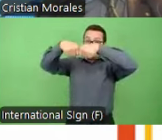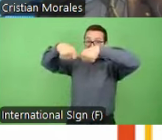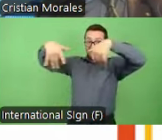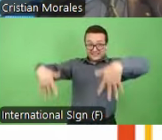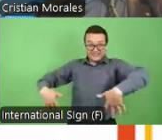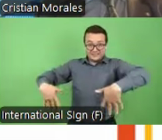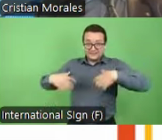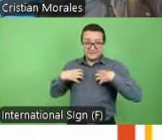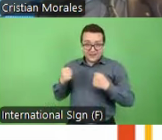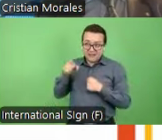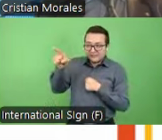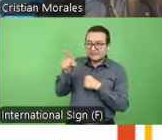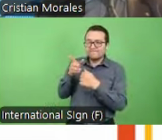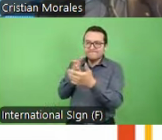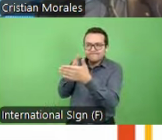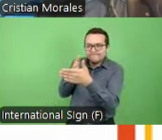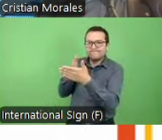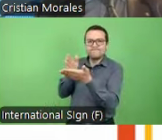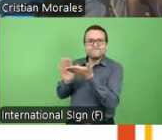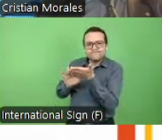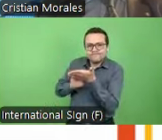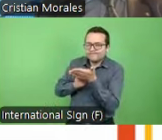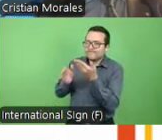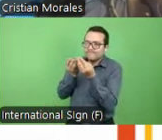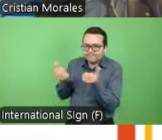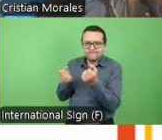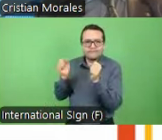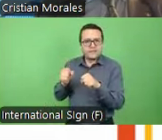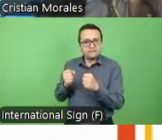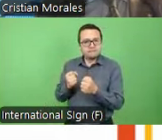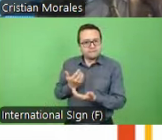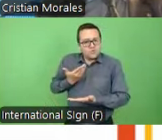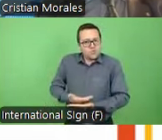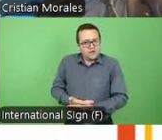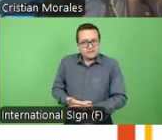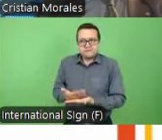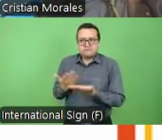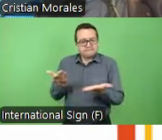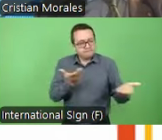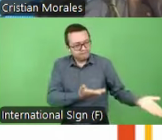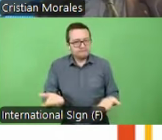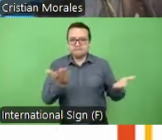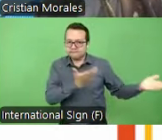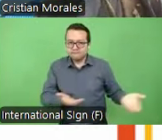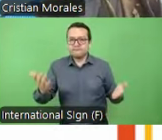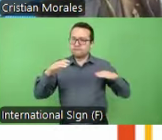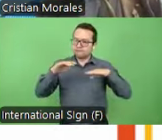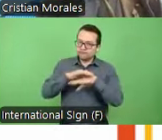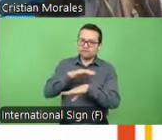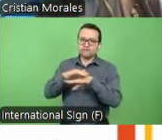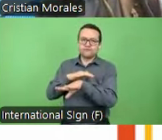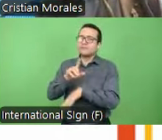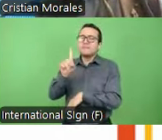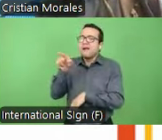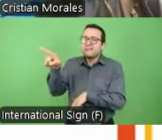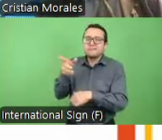qui más représentent un importantes des a enjeux la les hora de plus importants garantizar au acceso y moment el de derecho a la salud. Y garantir cuando me l'accès et le droit refiero à la a las santé. barreras organizacionales, Quand